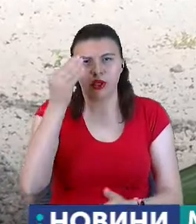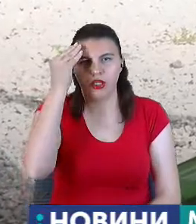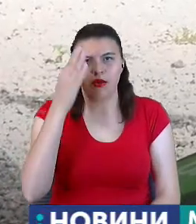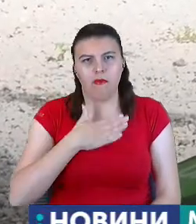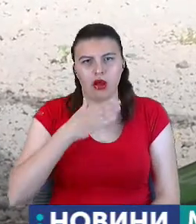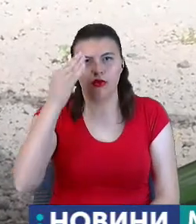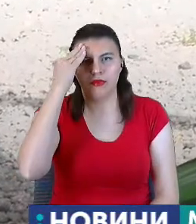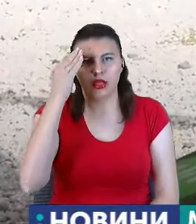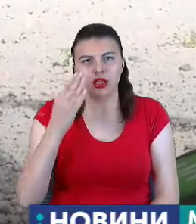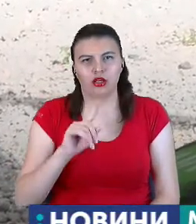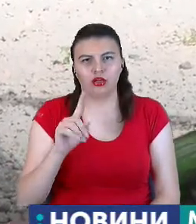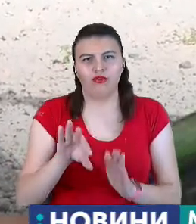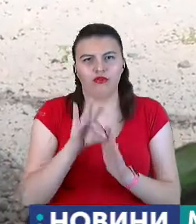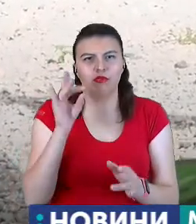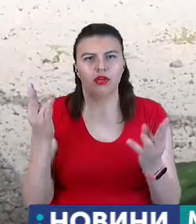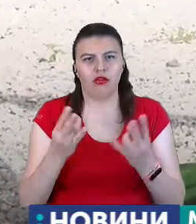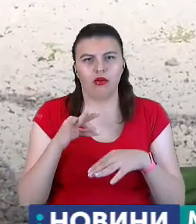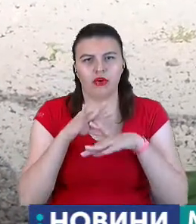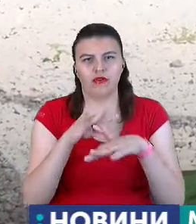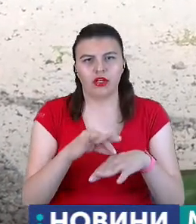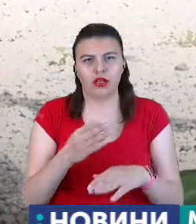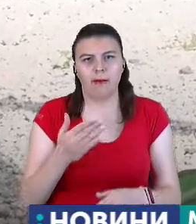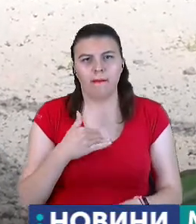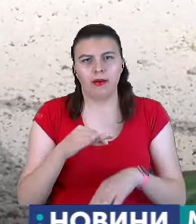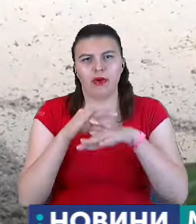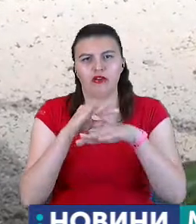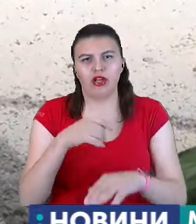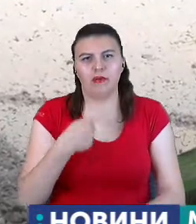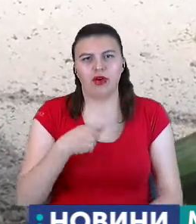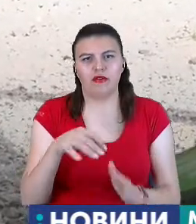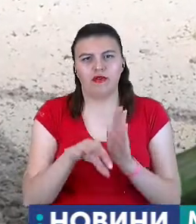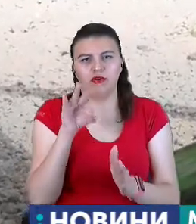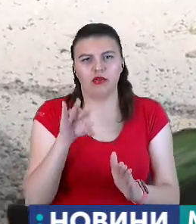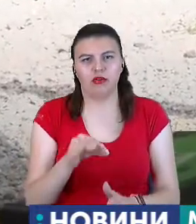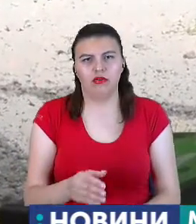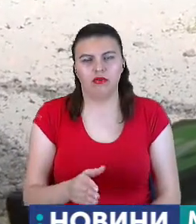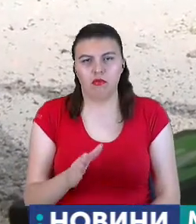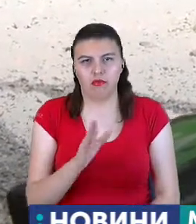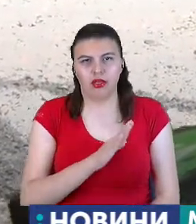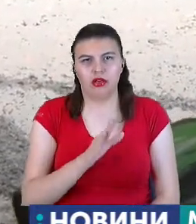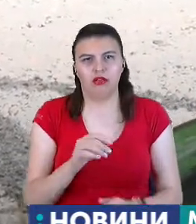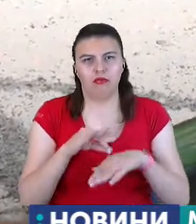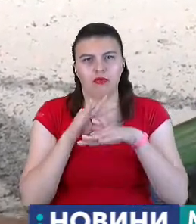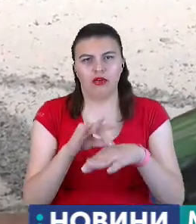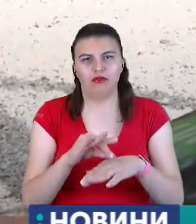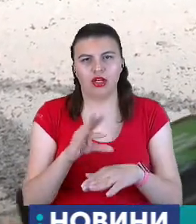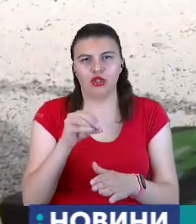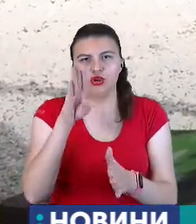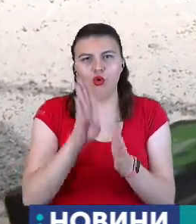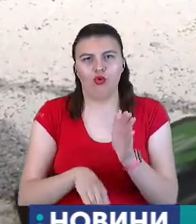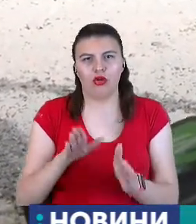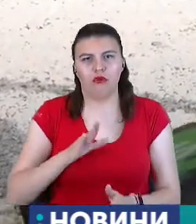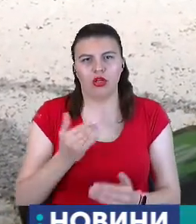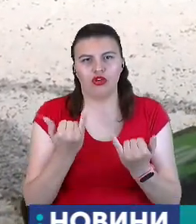мнення, що вибори треба проводити. Ми проводили, президента збирали, проводились. Ще хуже було, зараз вже